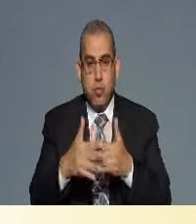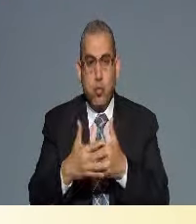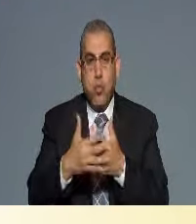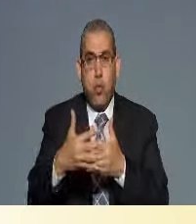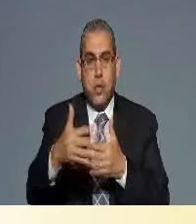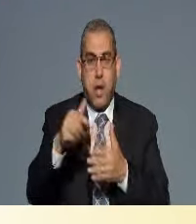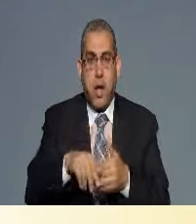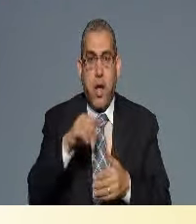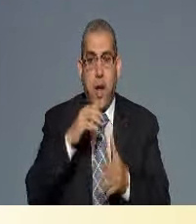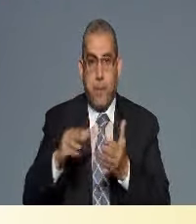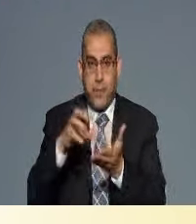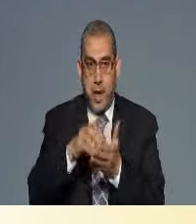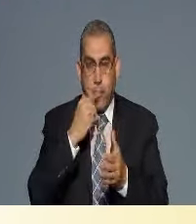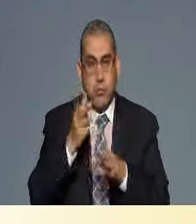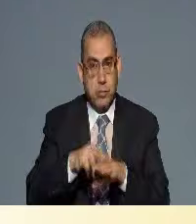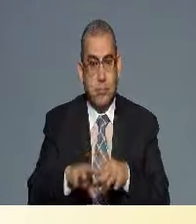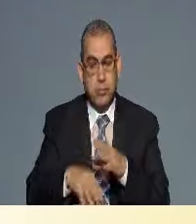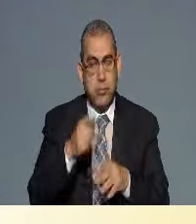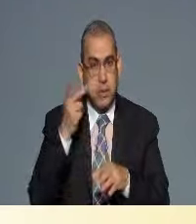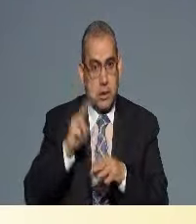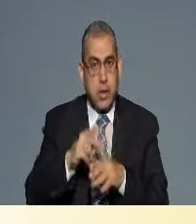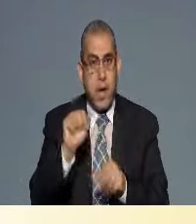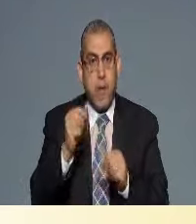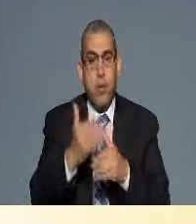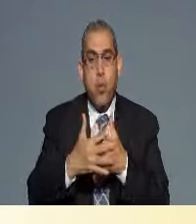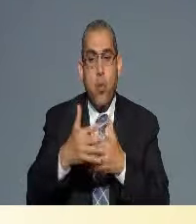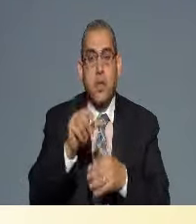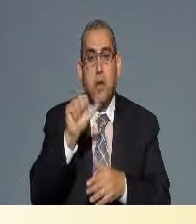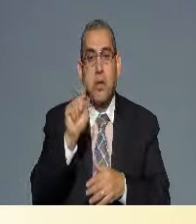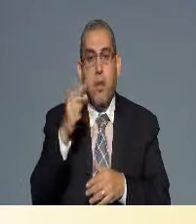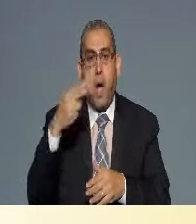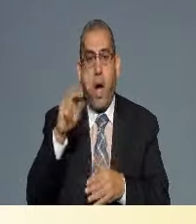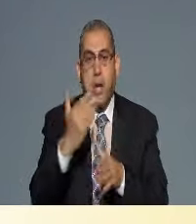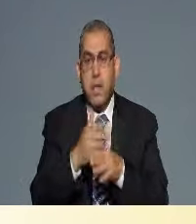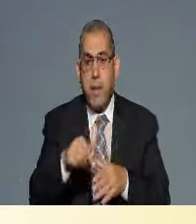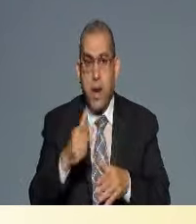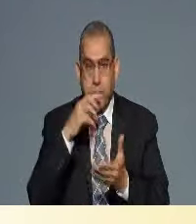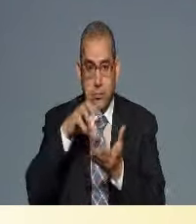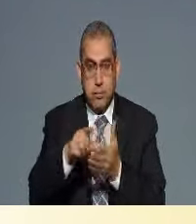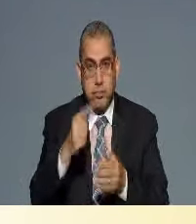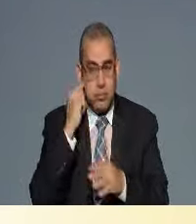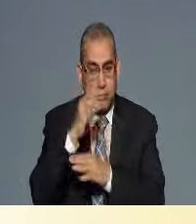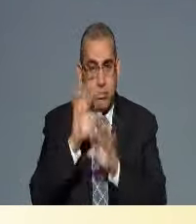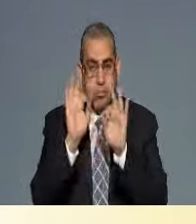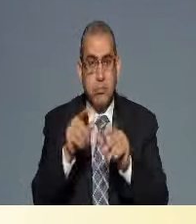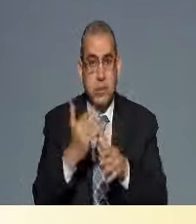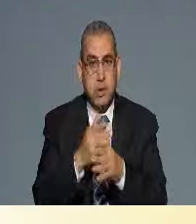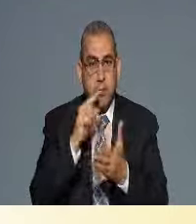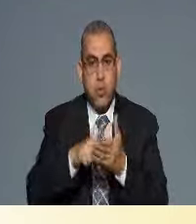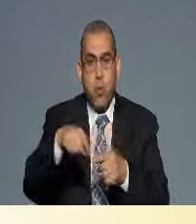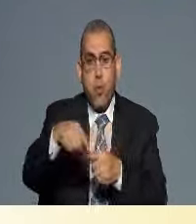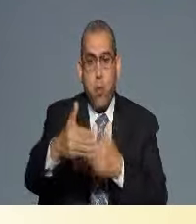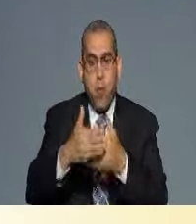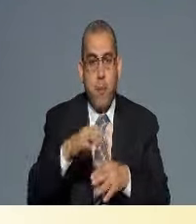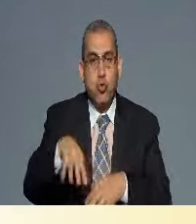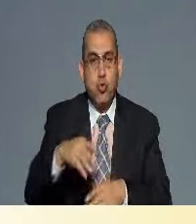الضبعة. وأيضا هنسلط الضوء هنا ليه التوسع في محور الضبعة في المنطقة اللوجستية تحديدا، وبجوار أكبر سوق موجود